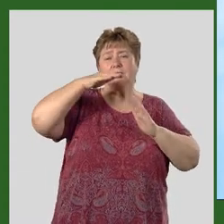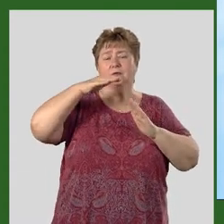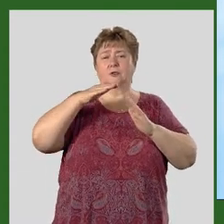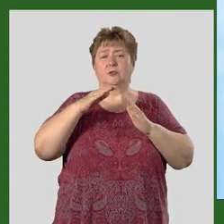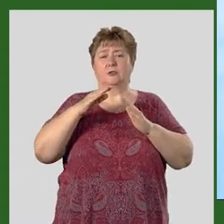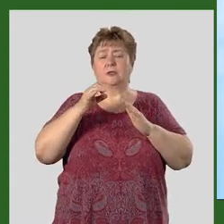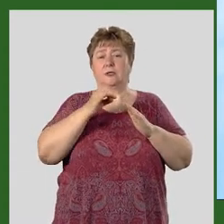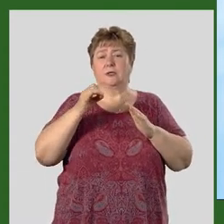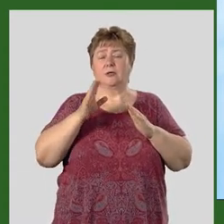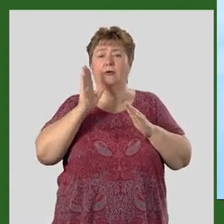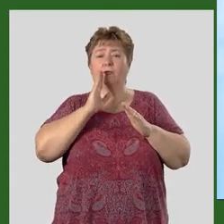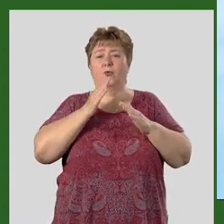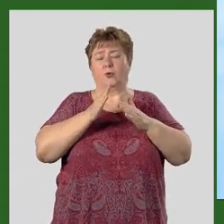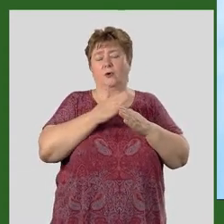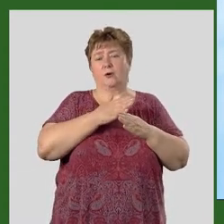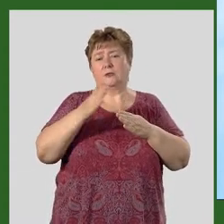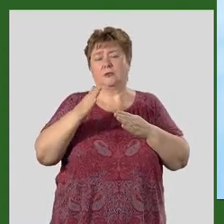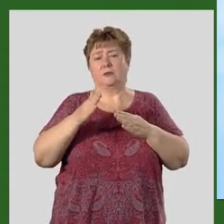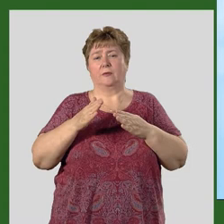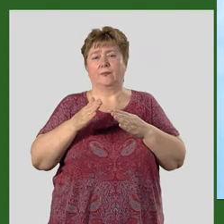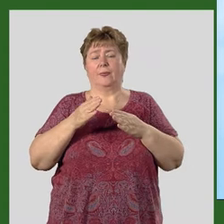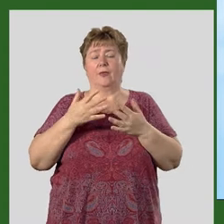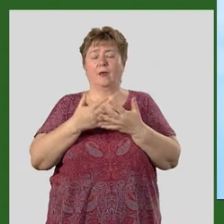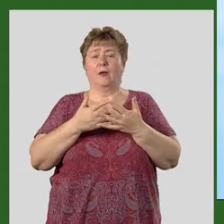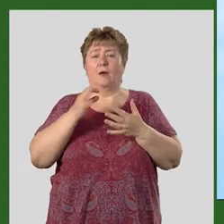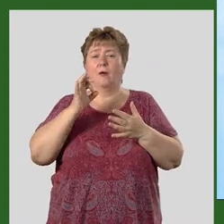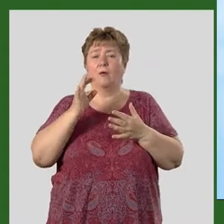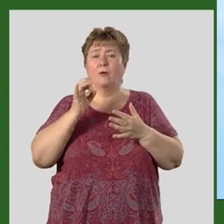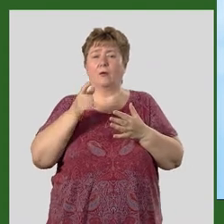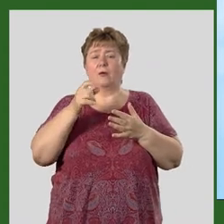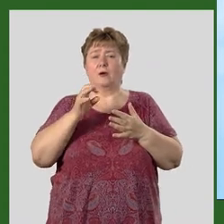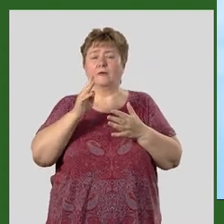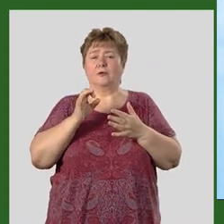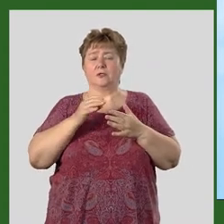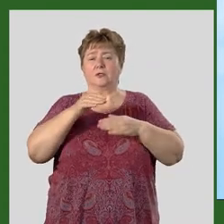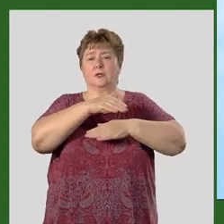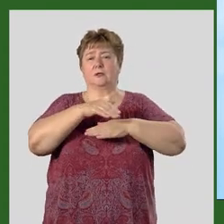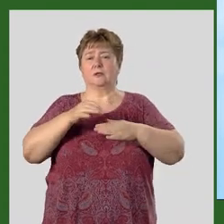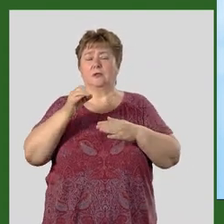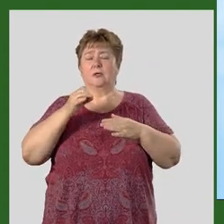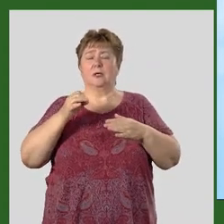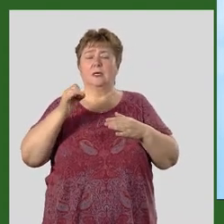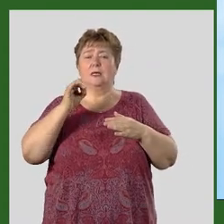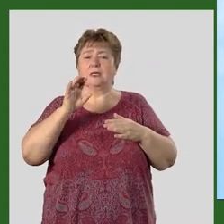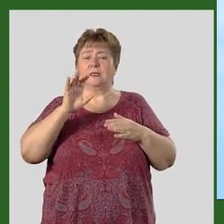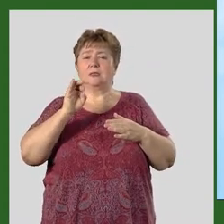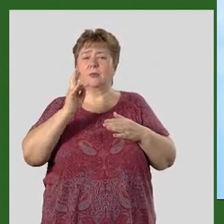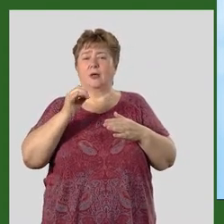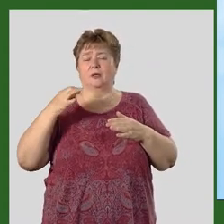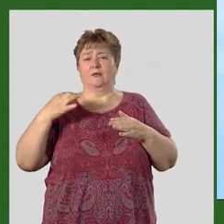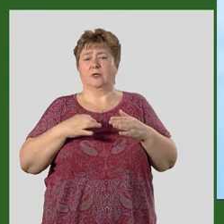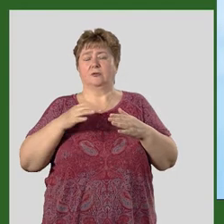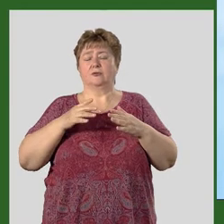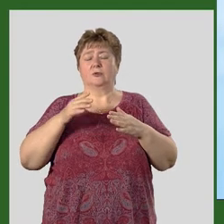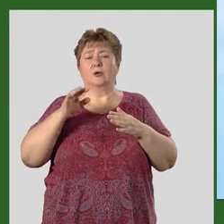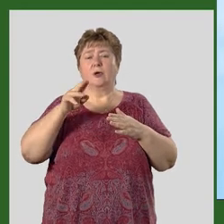возвышенностям и водоразделам. Примеры орографических границ – испано-французская, идущая